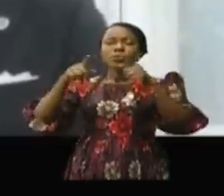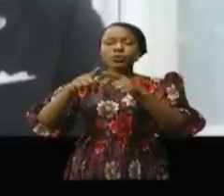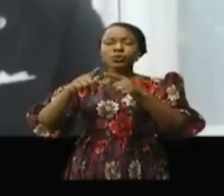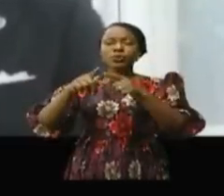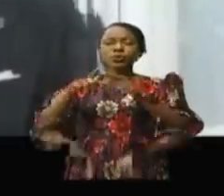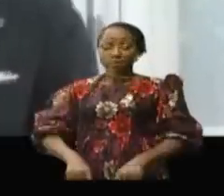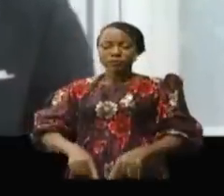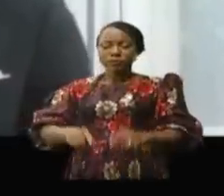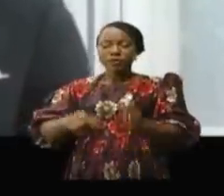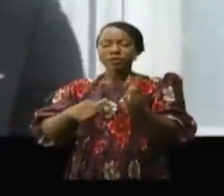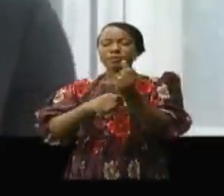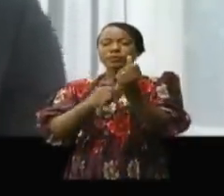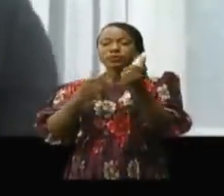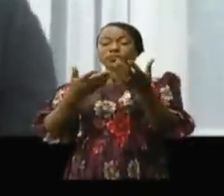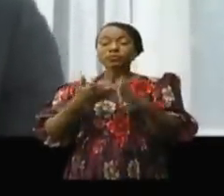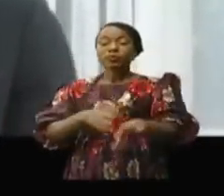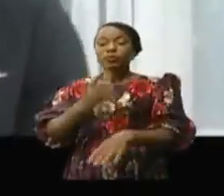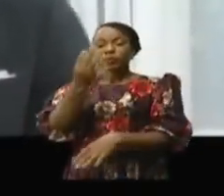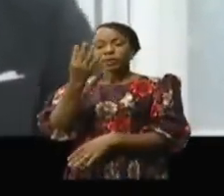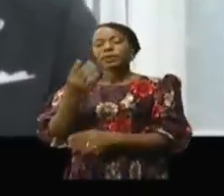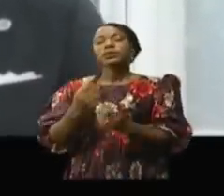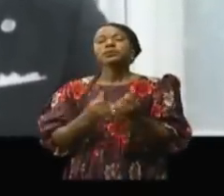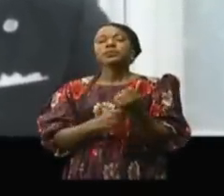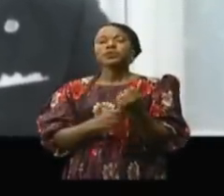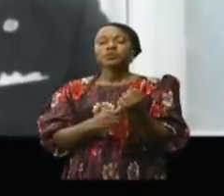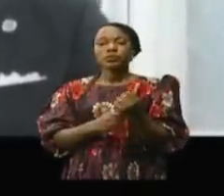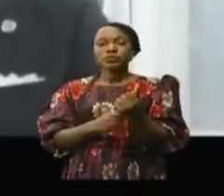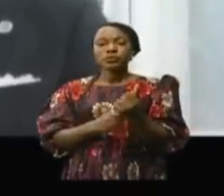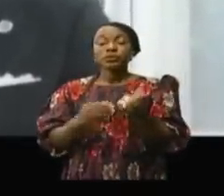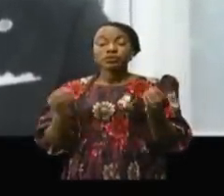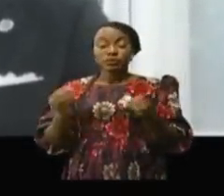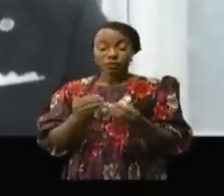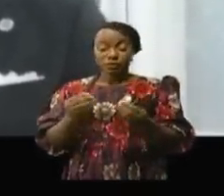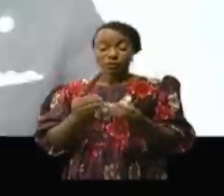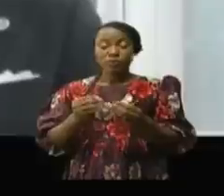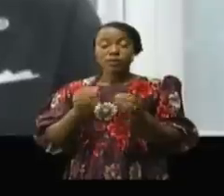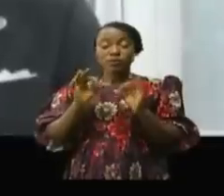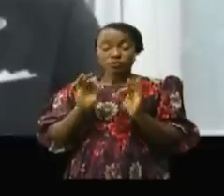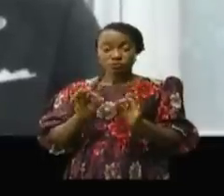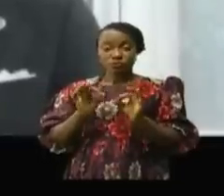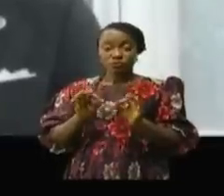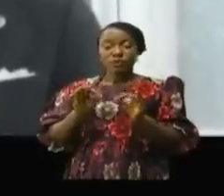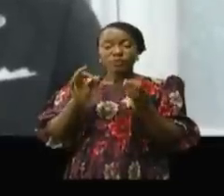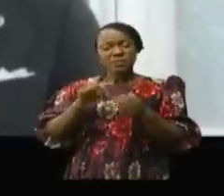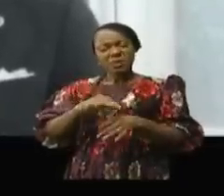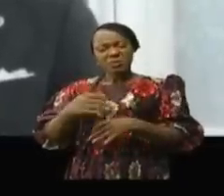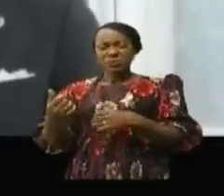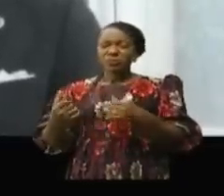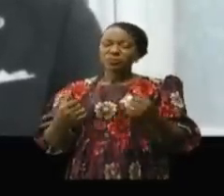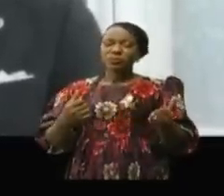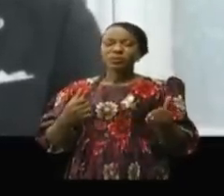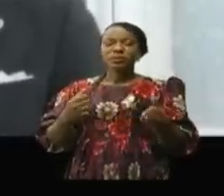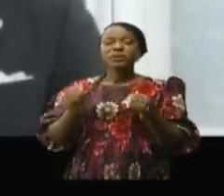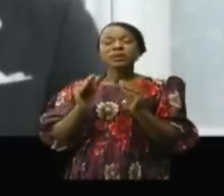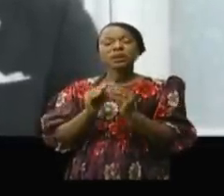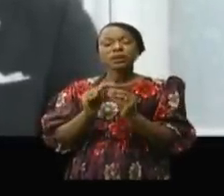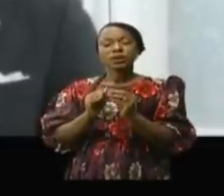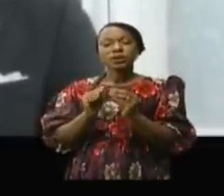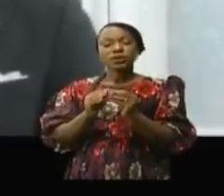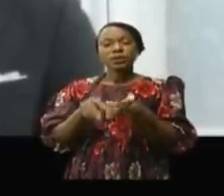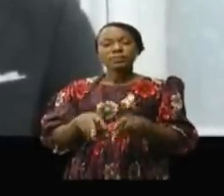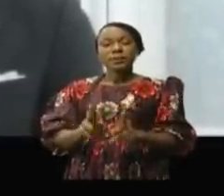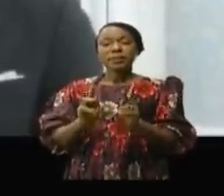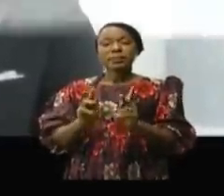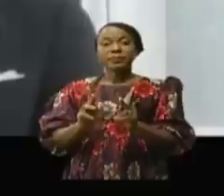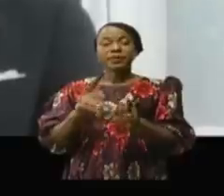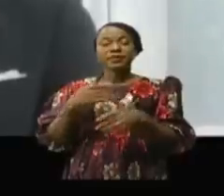personnes ont électrocuté, ce qui a causé 4 morts. C'est l'élément nouveau, mais pour le reste c'est une réunion qui a permis aussi de